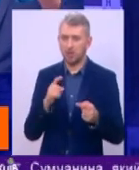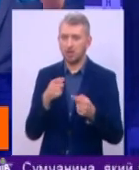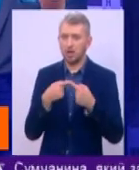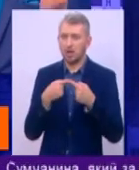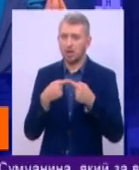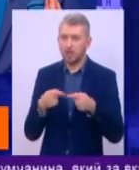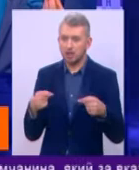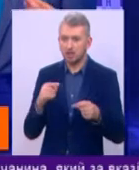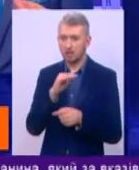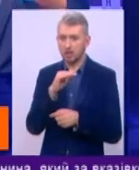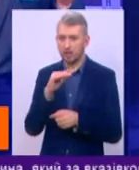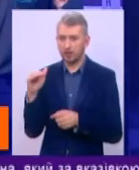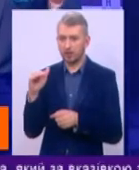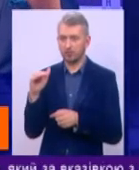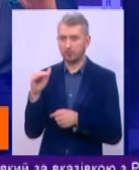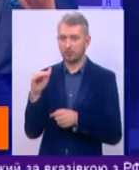різним рівнем